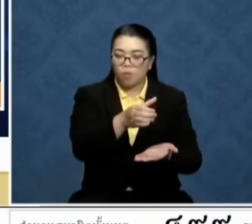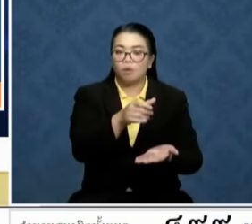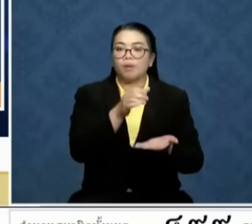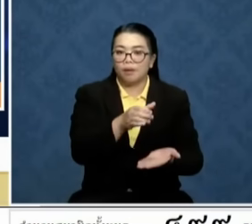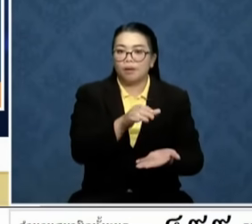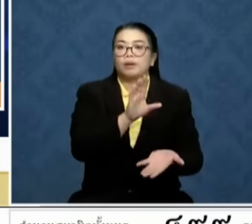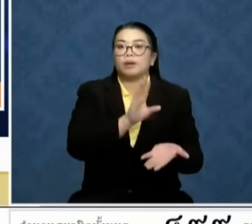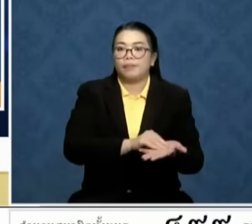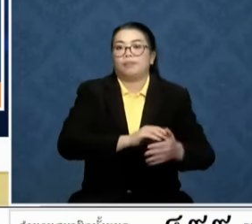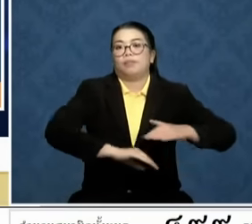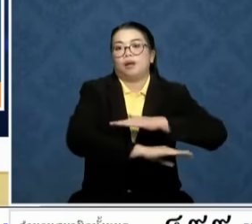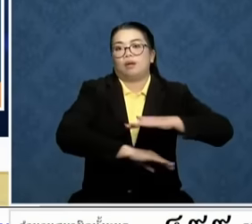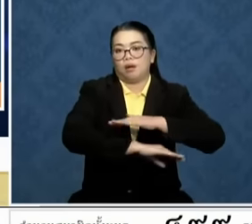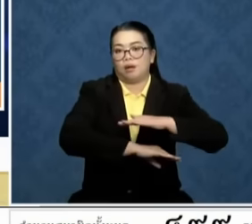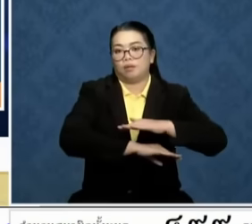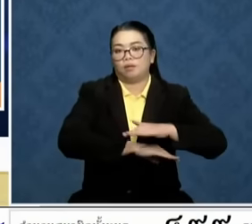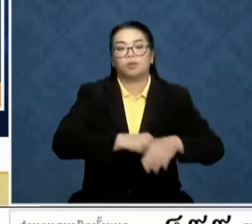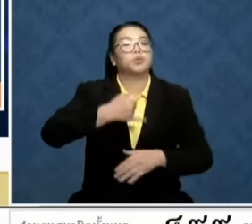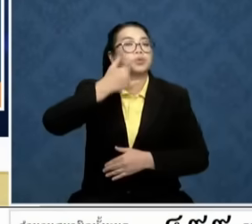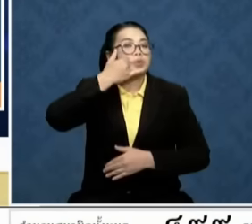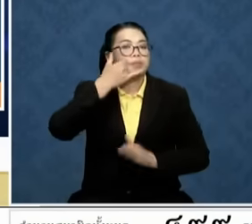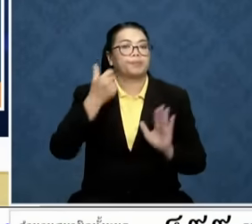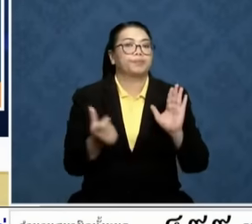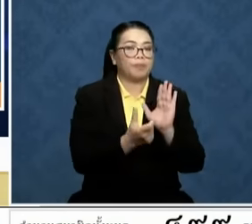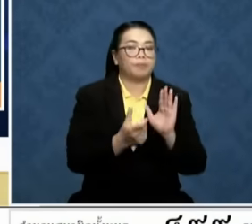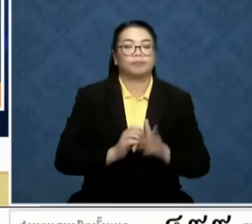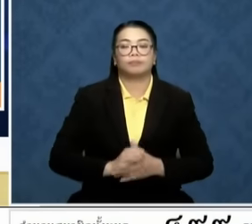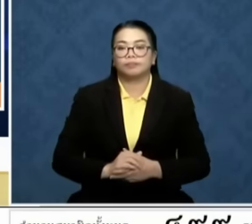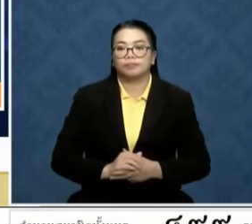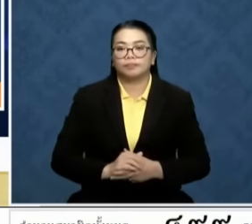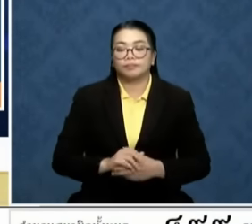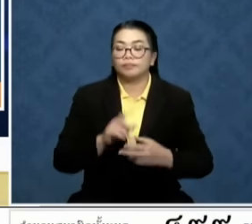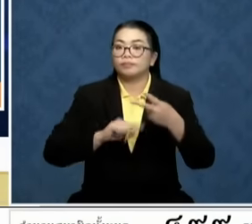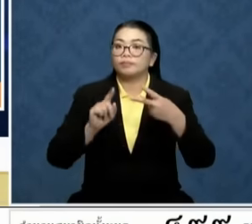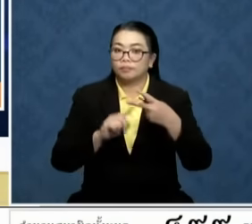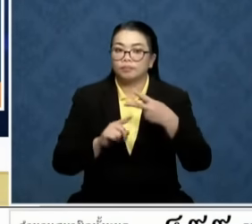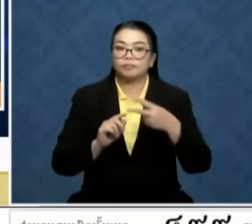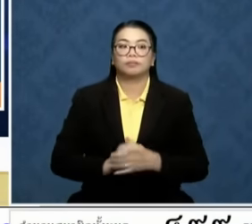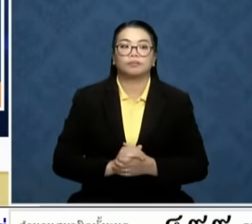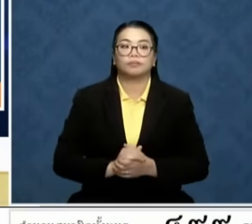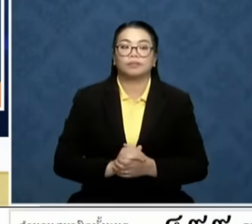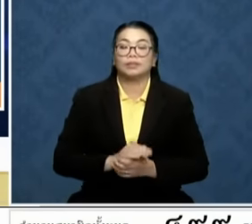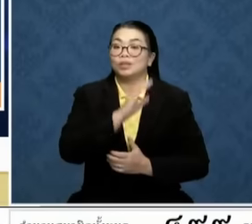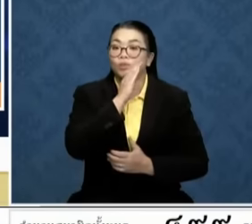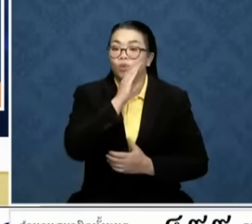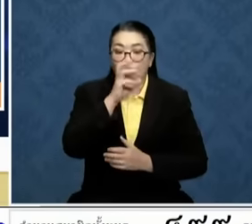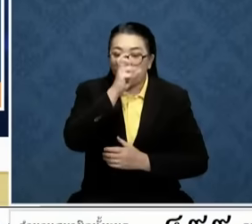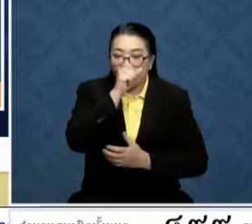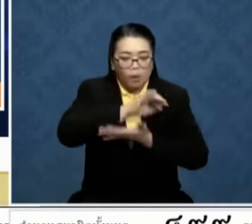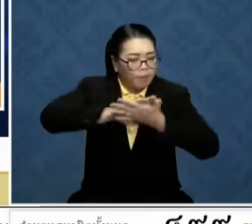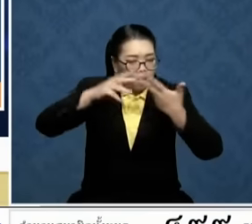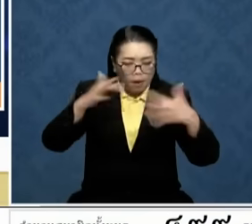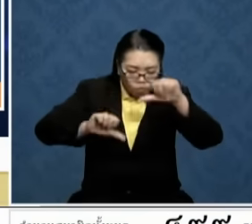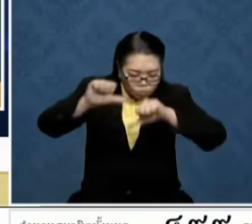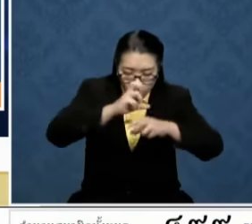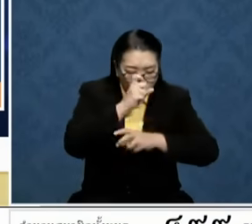ทางชีวภาพสัตว์น้ำให้หมายเลขโทรศัพท์ไว้ด้วยข้อ2เมื่อทดลองเสร็จละก็